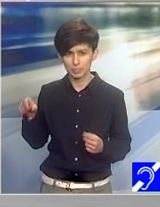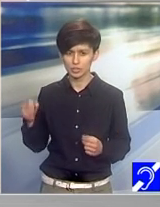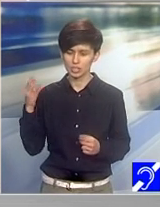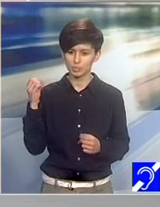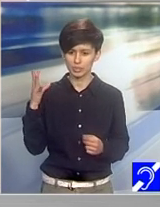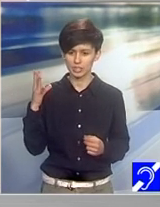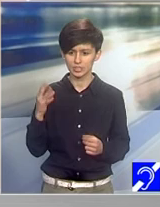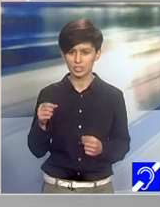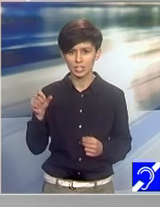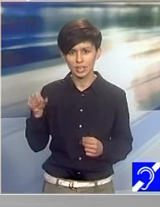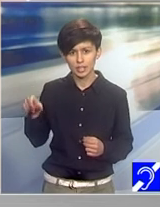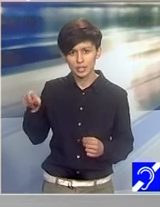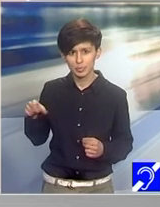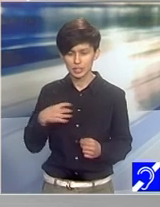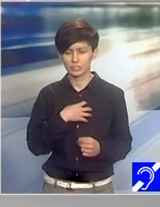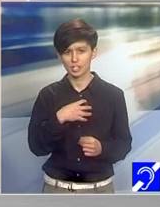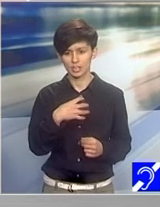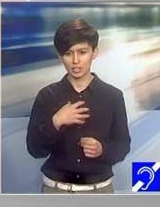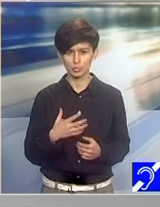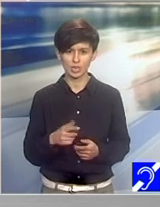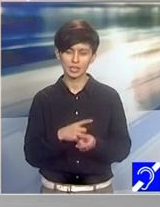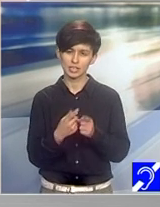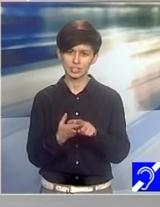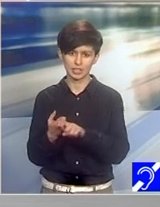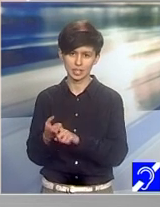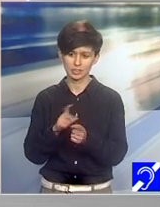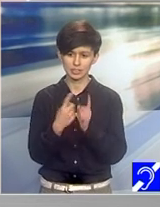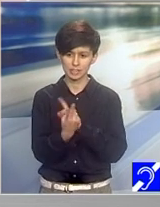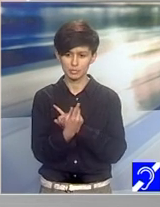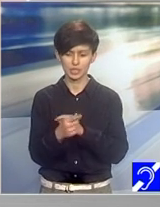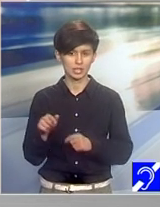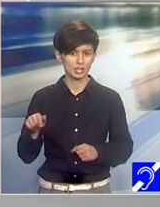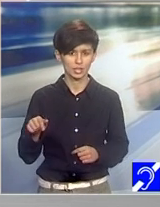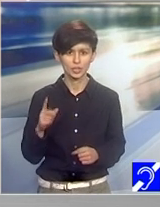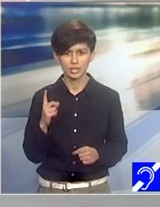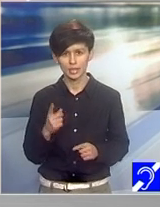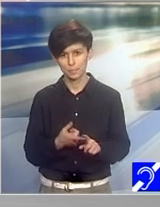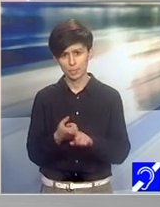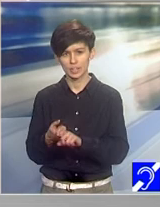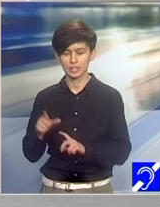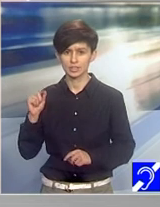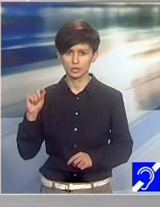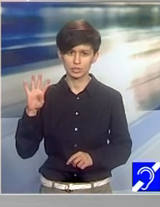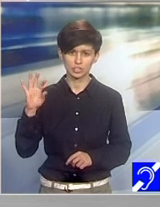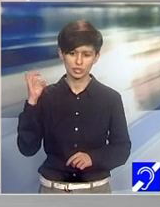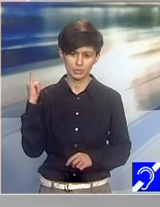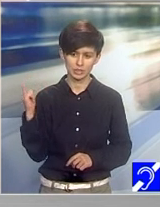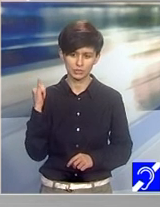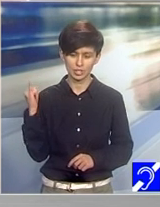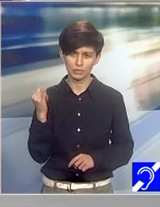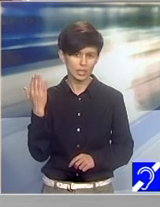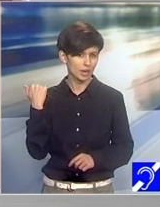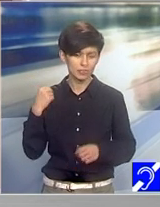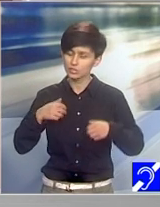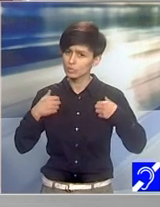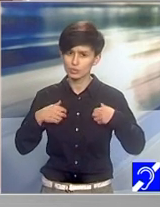boierii, mi-a existat o reticență vis-a-vis de reformele sale, dar revenind la 24 ianuarie, atunci a fost un entuziasm quasi